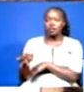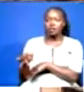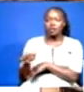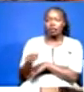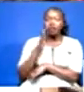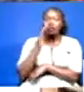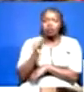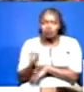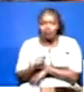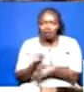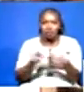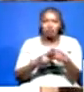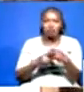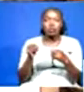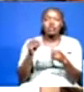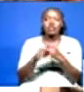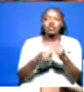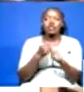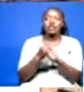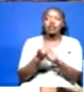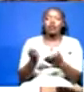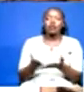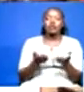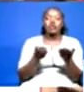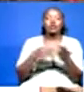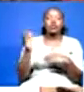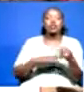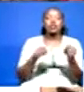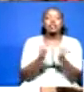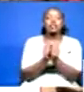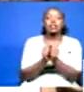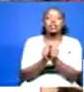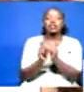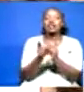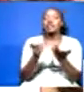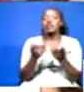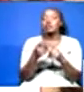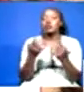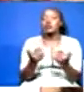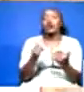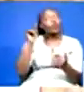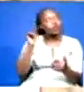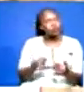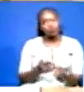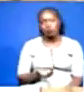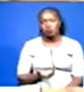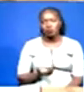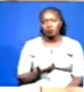miaka 70 angebeba mtungi wa zaidi ya lita 10, lakini miaka yake sasa haimruhusu.